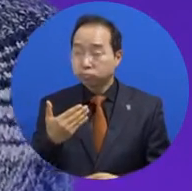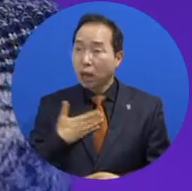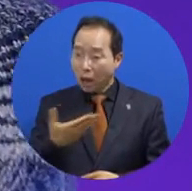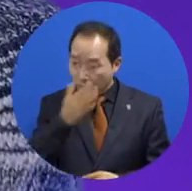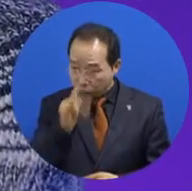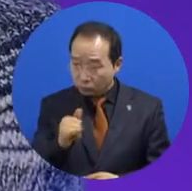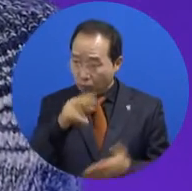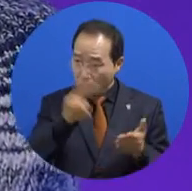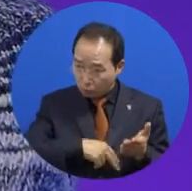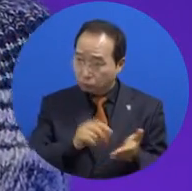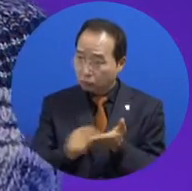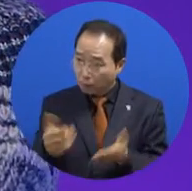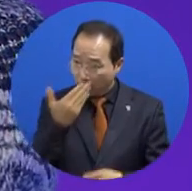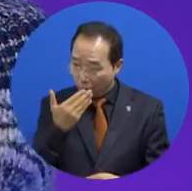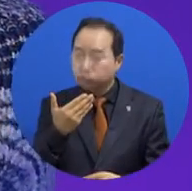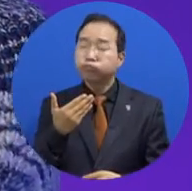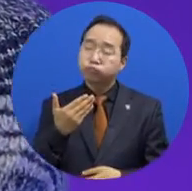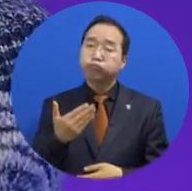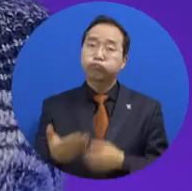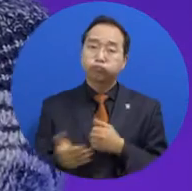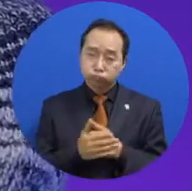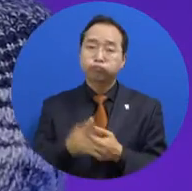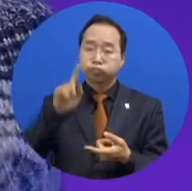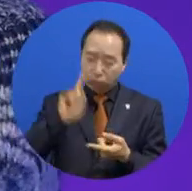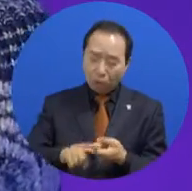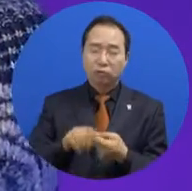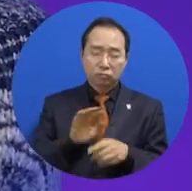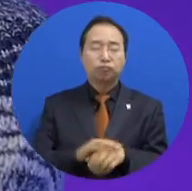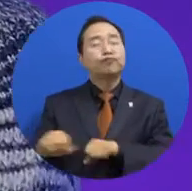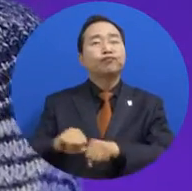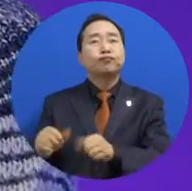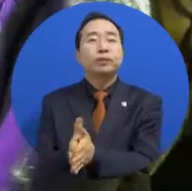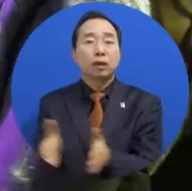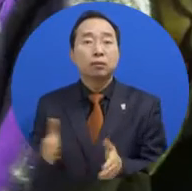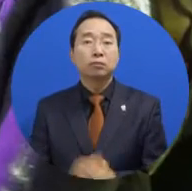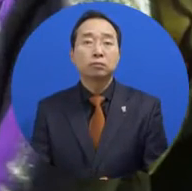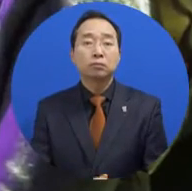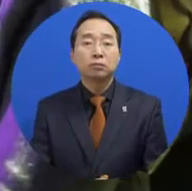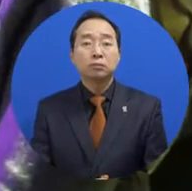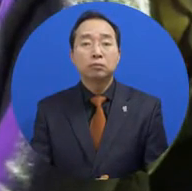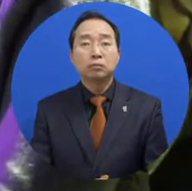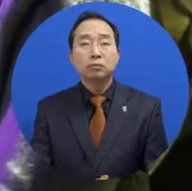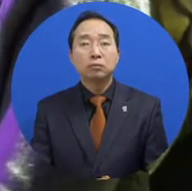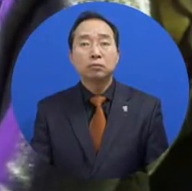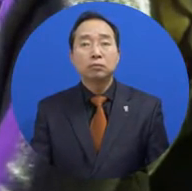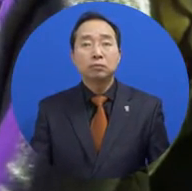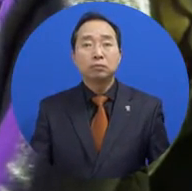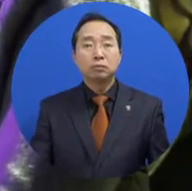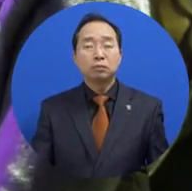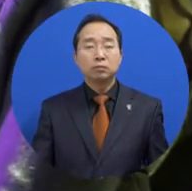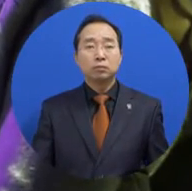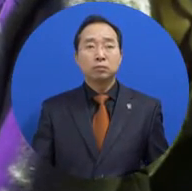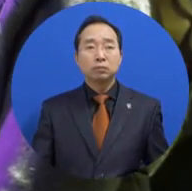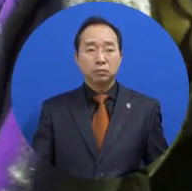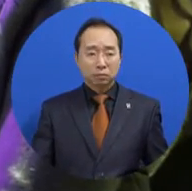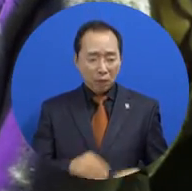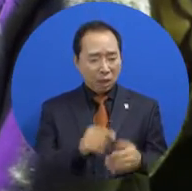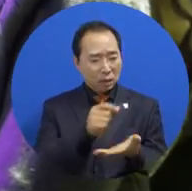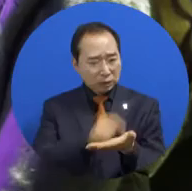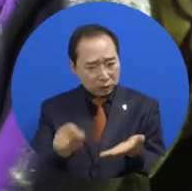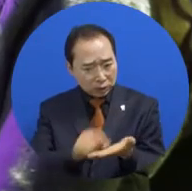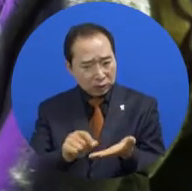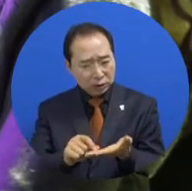것은 이거밖에 없어. 그 고민이 없었어요. 읽고 쓴다. 그런데 이거를 가지고